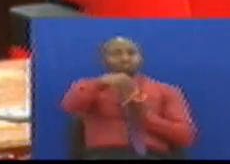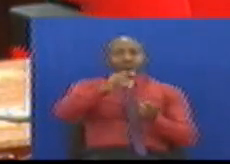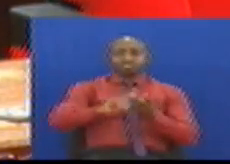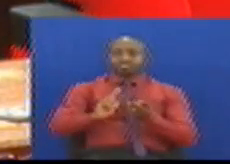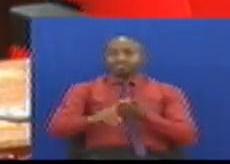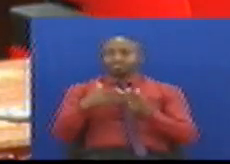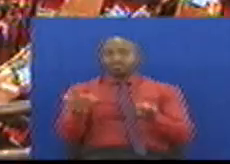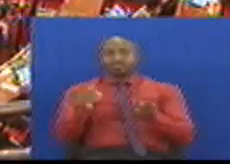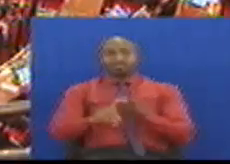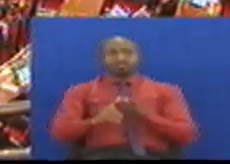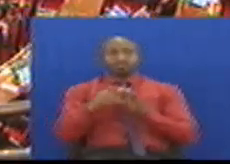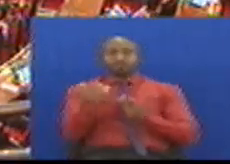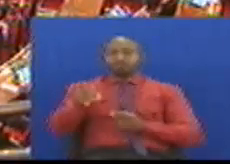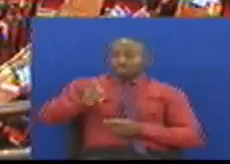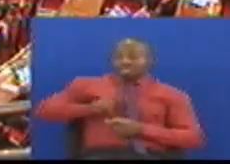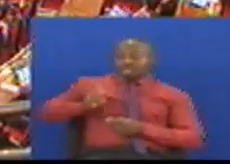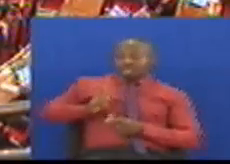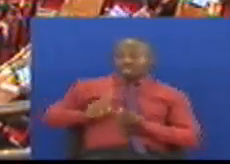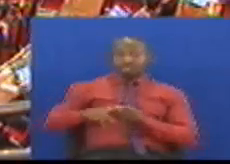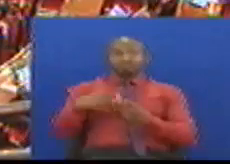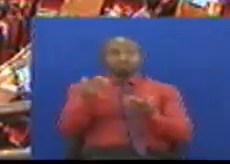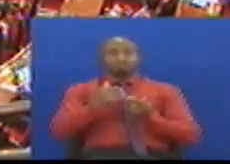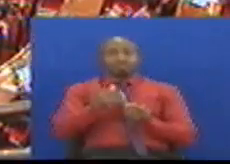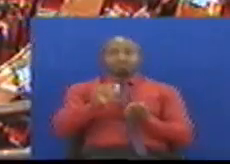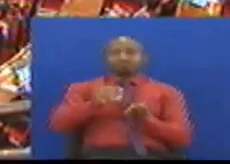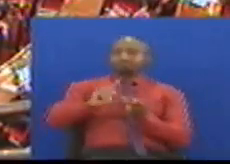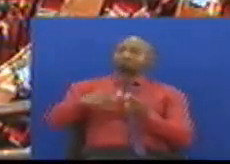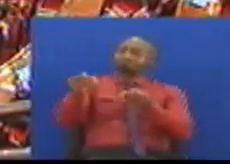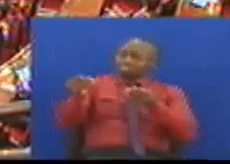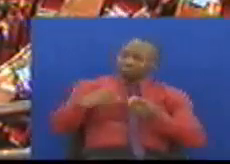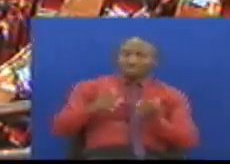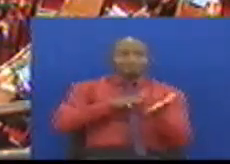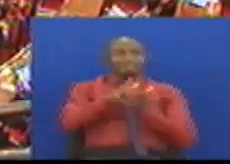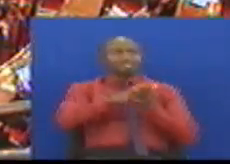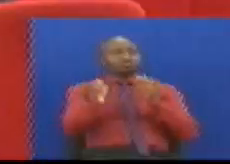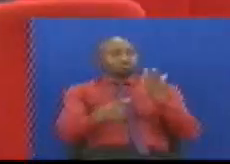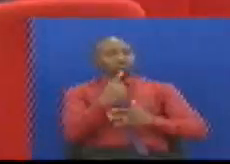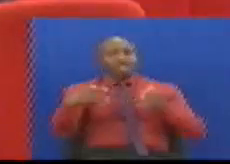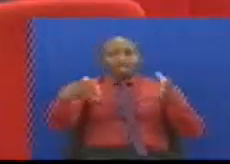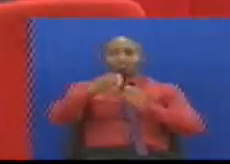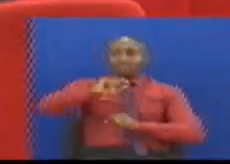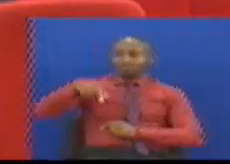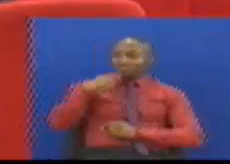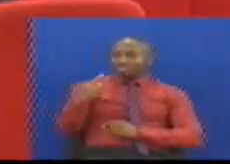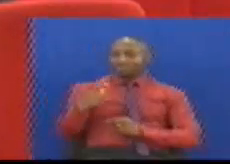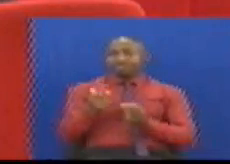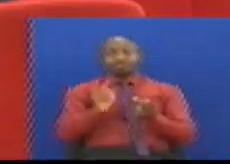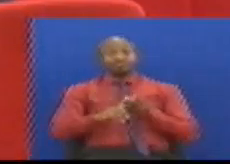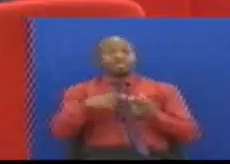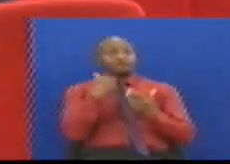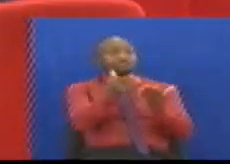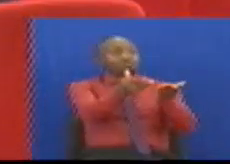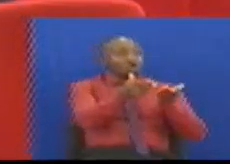kike, wapatiwe kupitia on source, na maelekezo yametoka na kamati yetu wamesema ya TAMISEMI kwamba